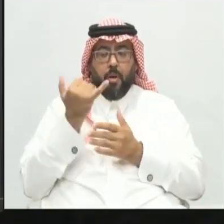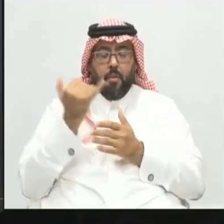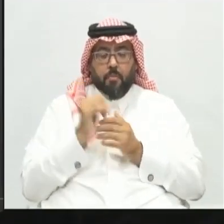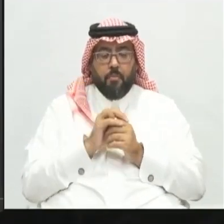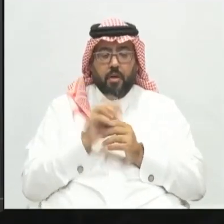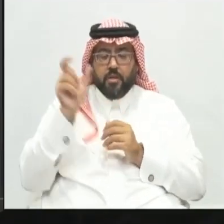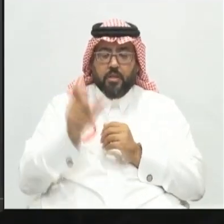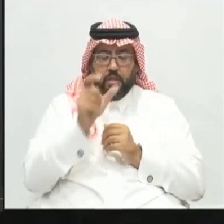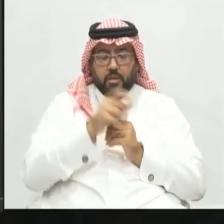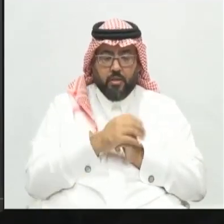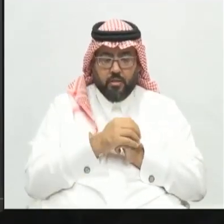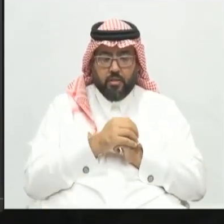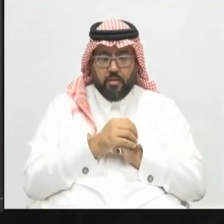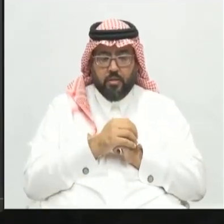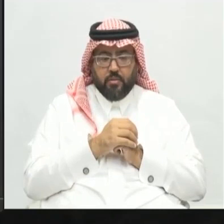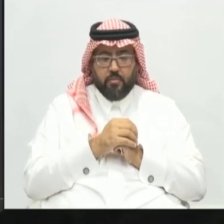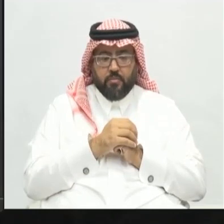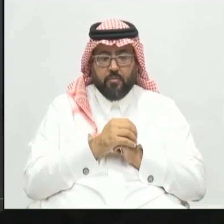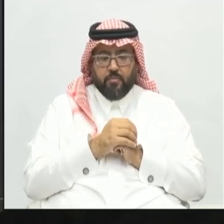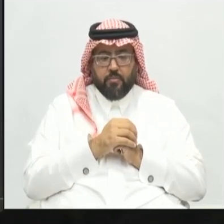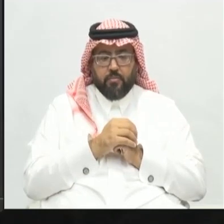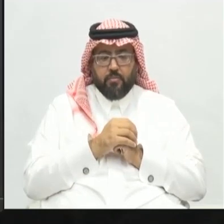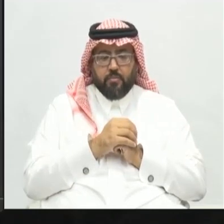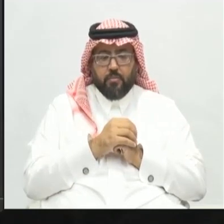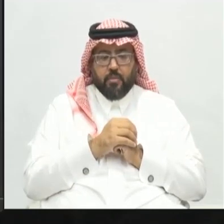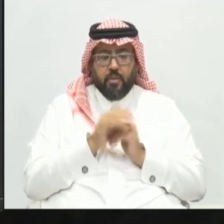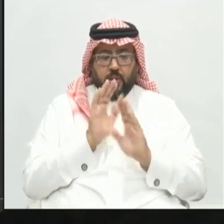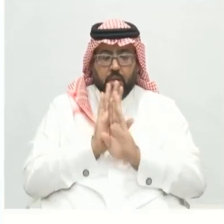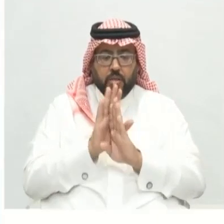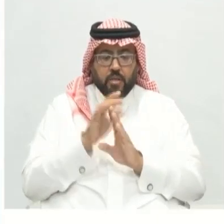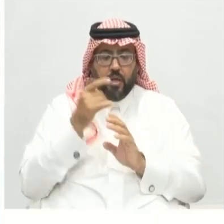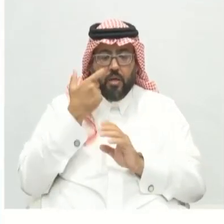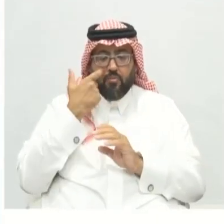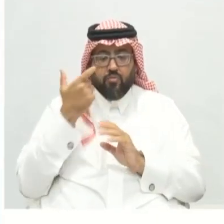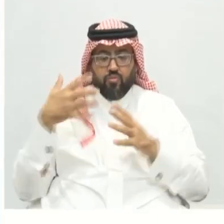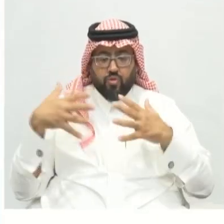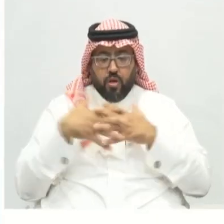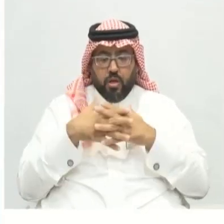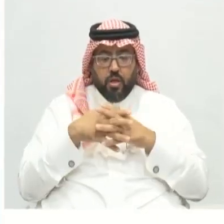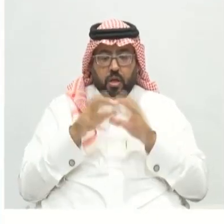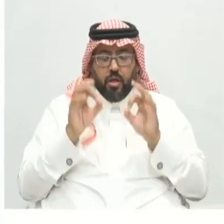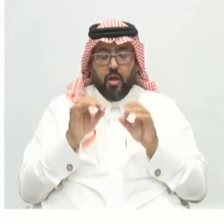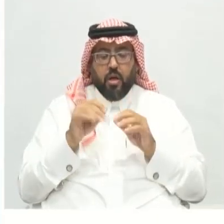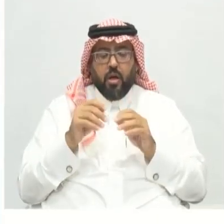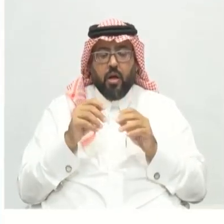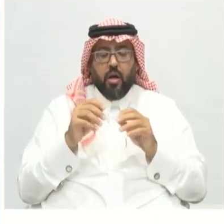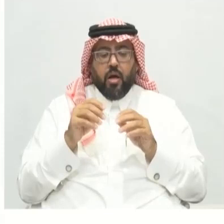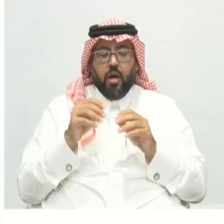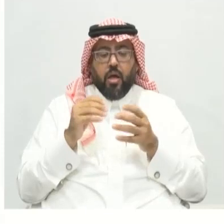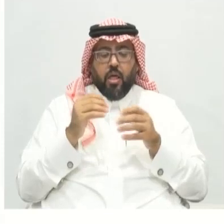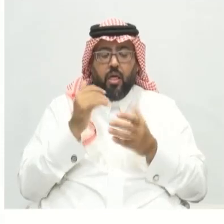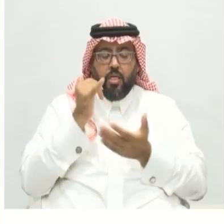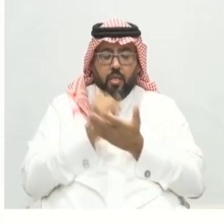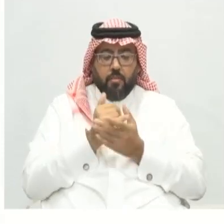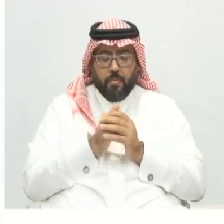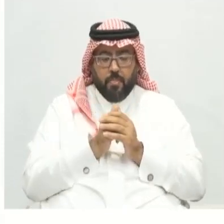للاشخاص ذو الكفاءه تعزيز مشاركه اصحاب المصلحه اصحاب المصلحه ملاك المشروع او ملاك